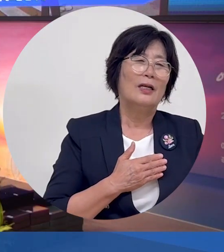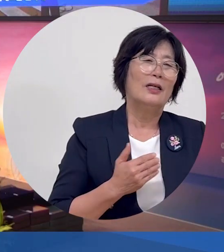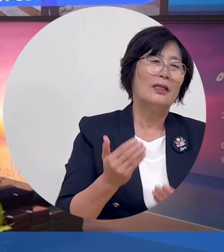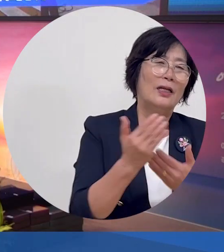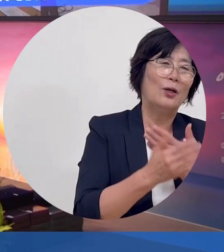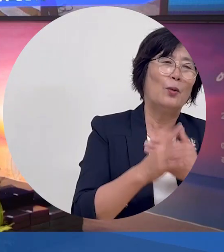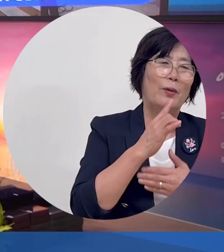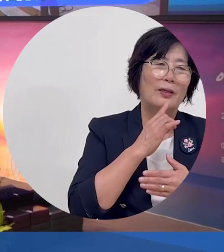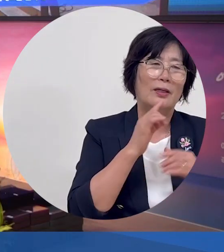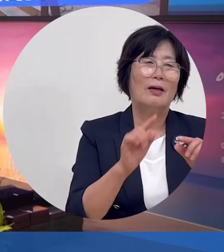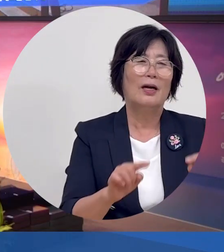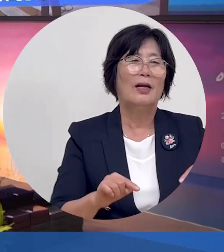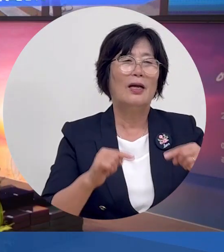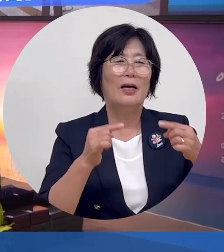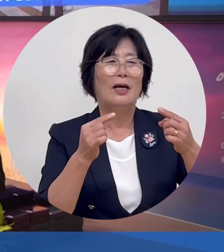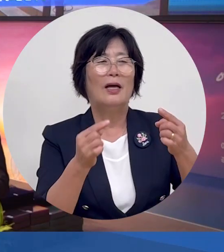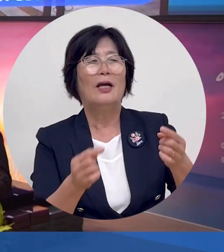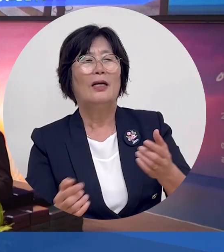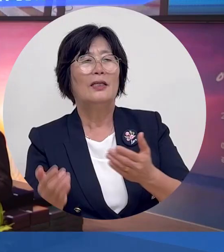들어가네.